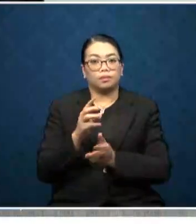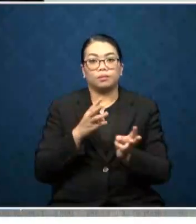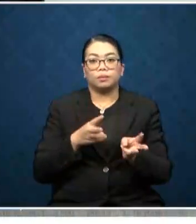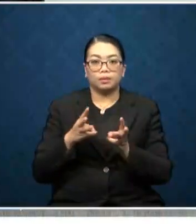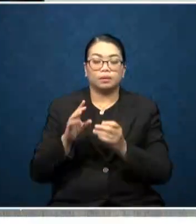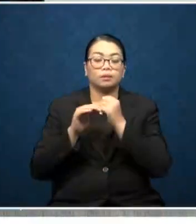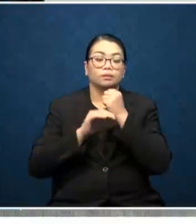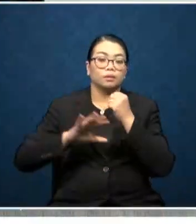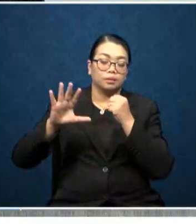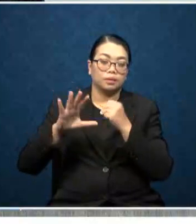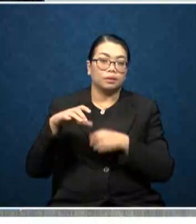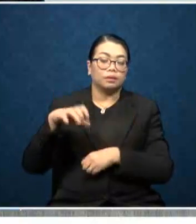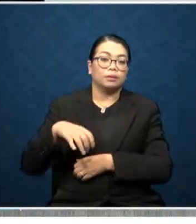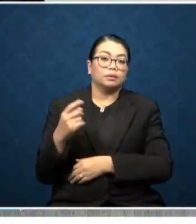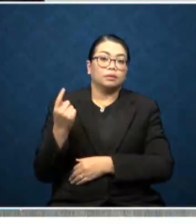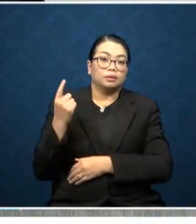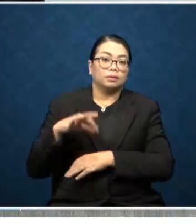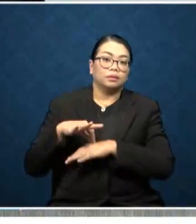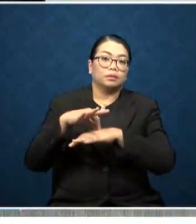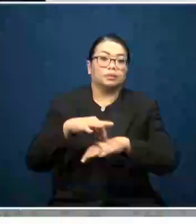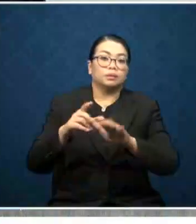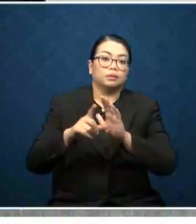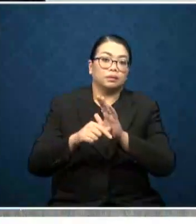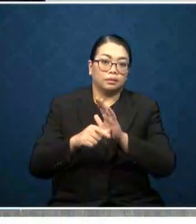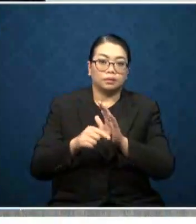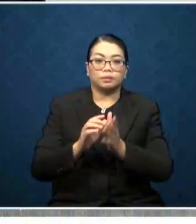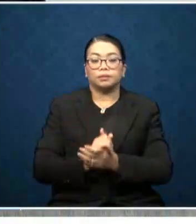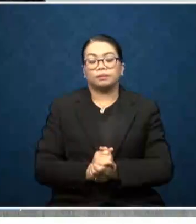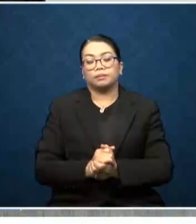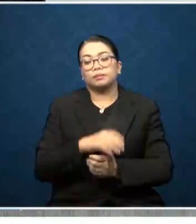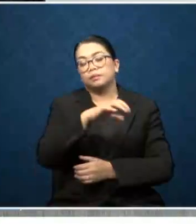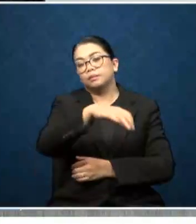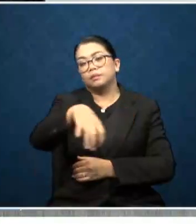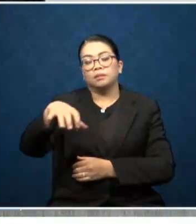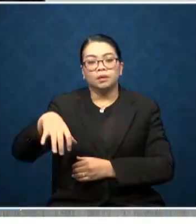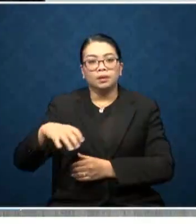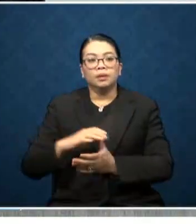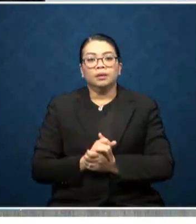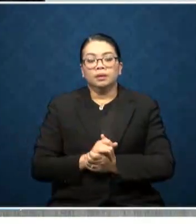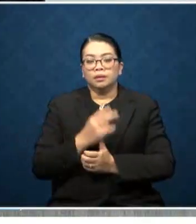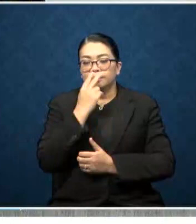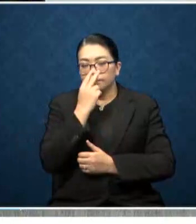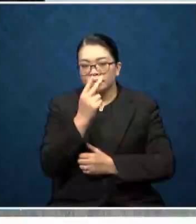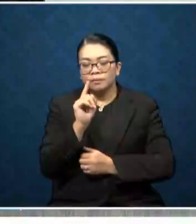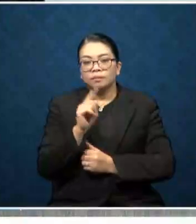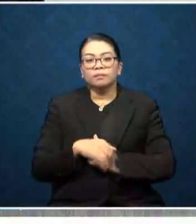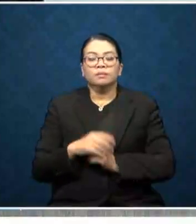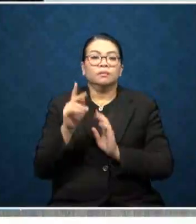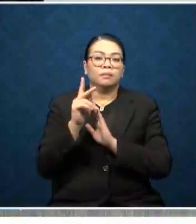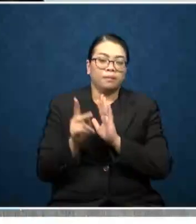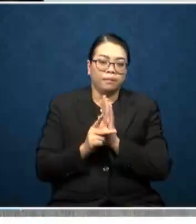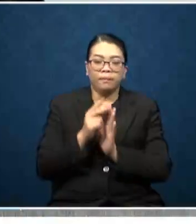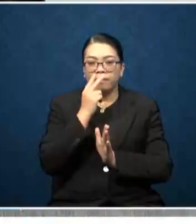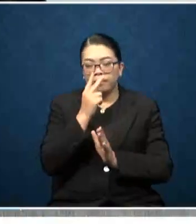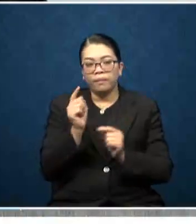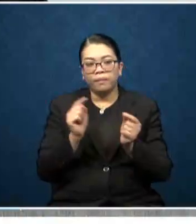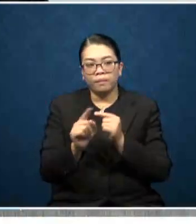ไม่ได้เป็นองค์กรเดียวในการแต่งตั้งเลขาธิการกสทชหลายองค์ก่อนลองไปดูนะครับในกฎหมายที่เขาบอกใน